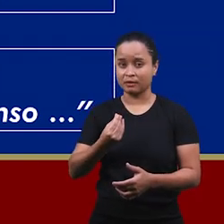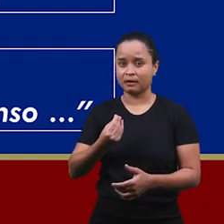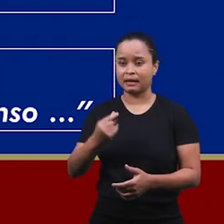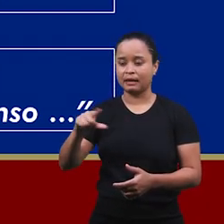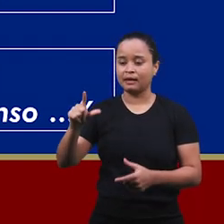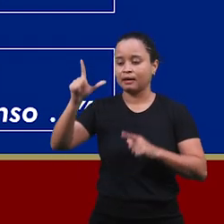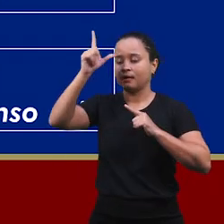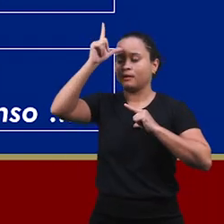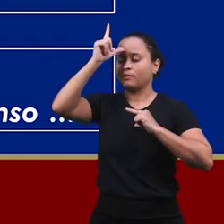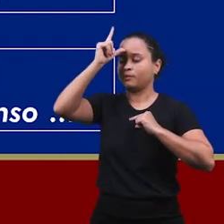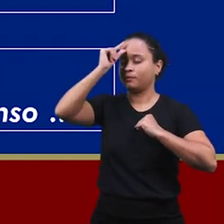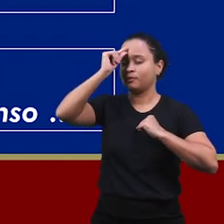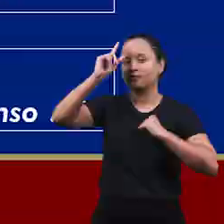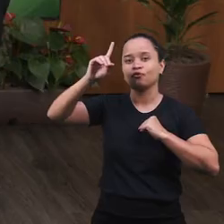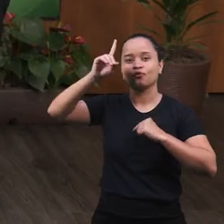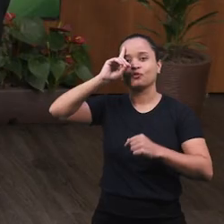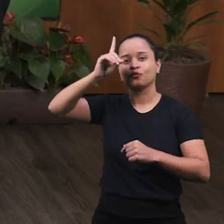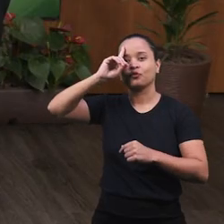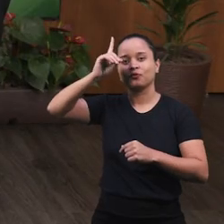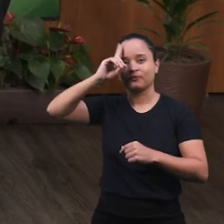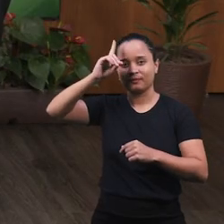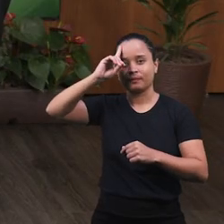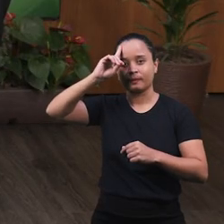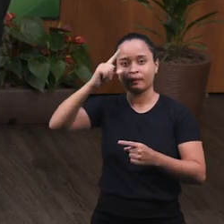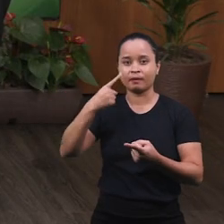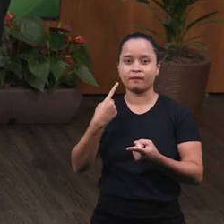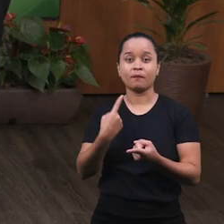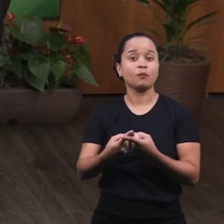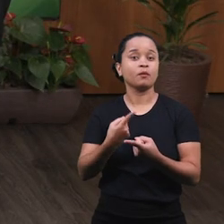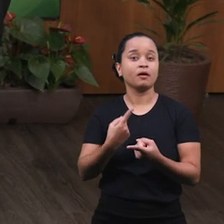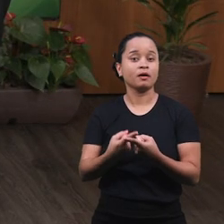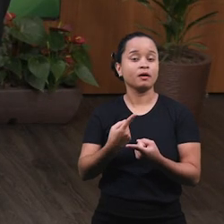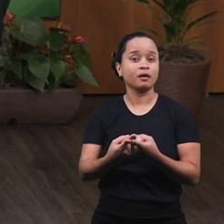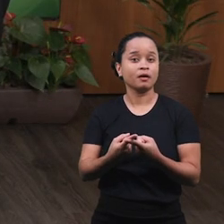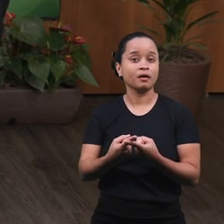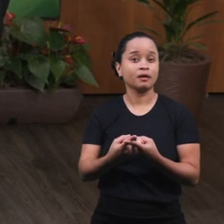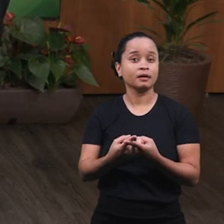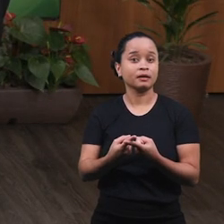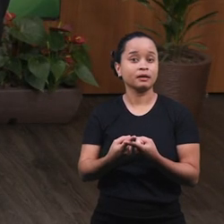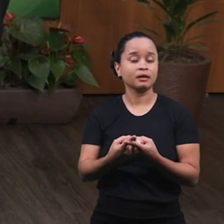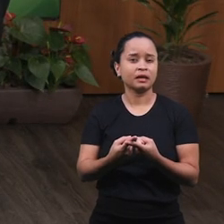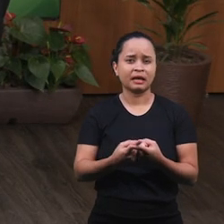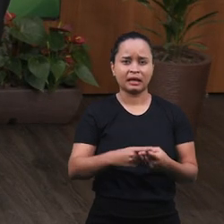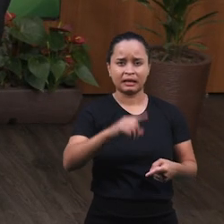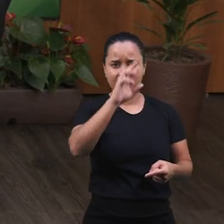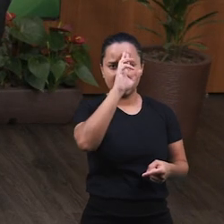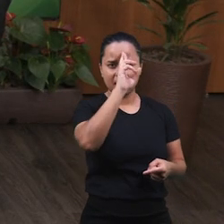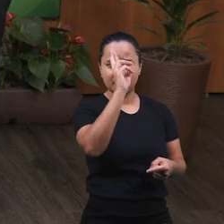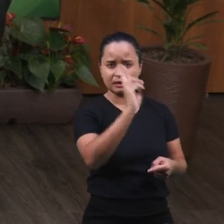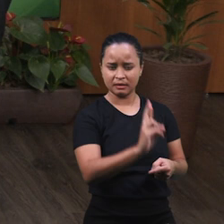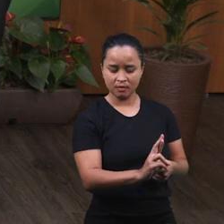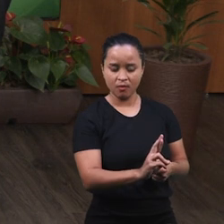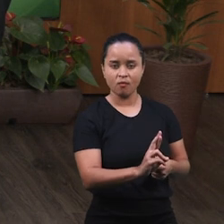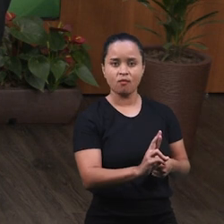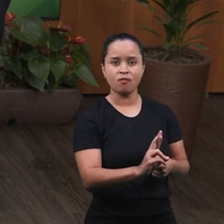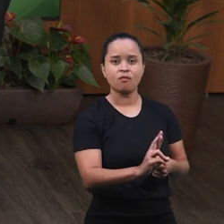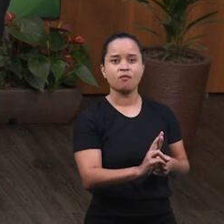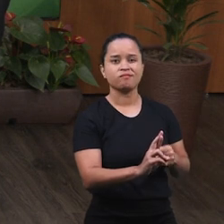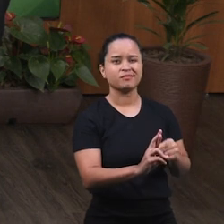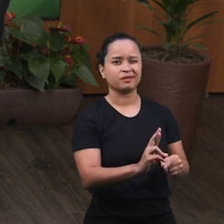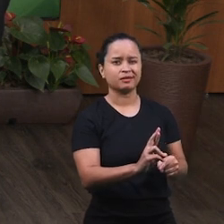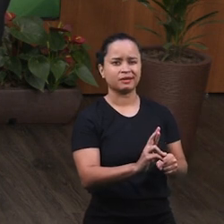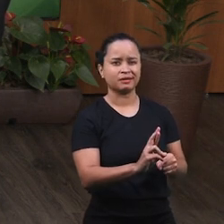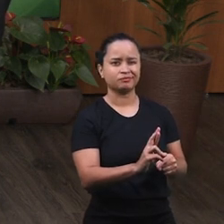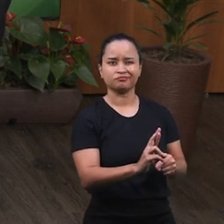reposent en Jésus tous les jours parce que chair et sang n'hériteront pas le royaume de Dieu.